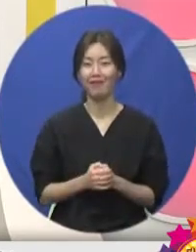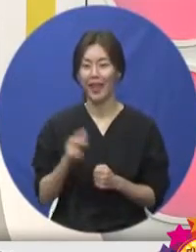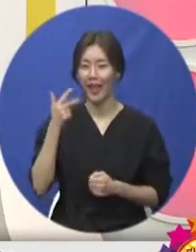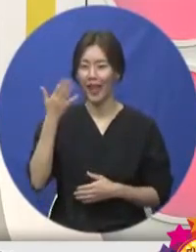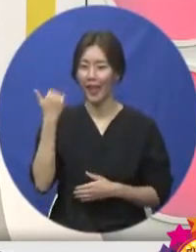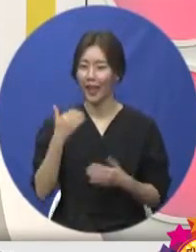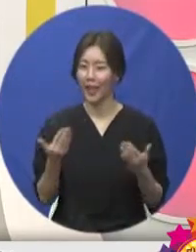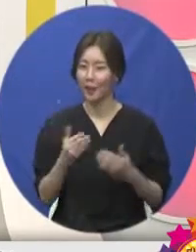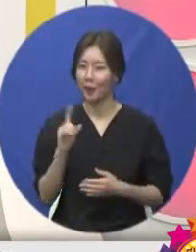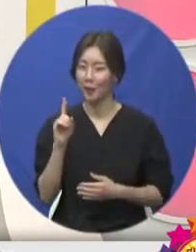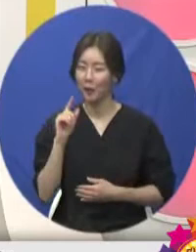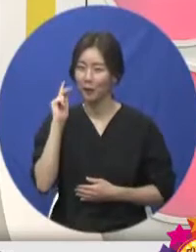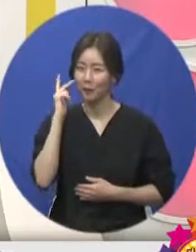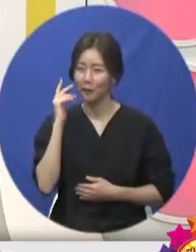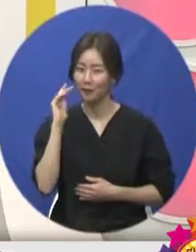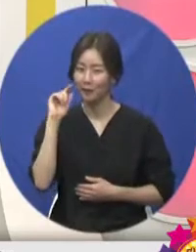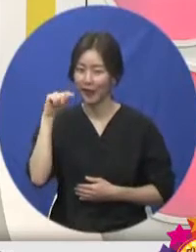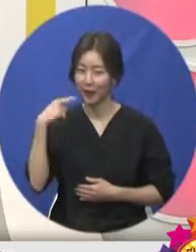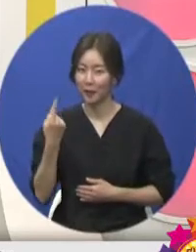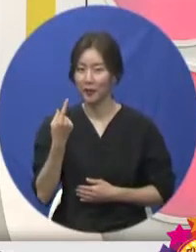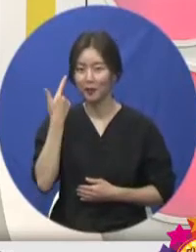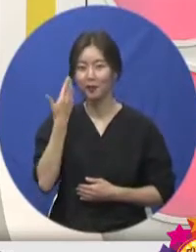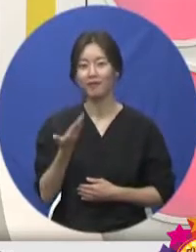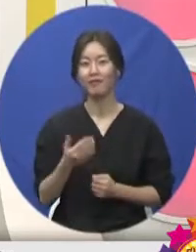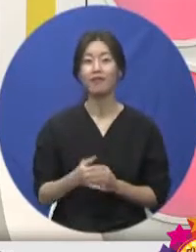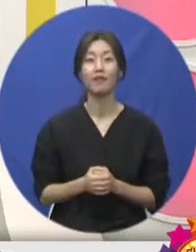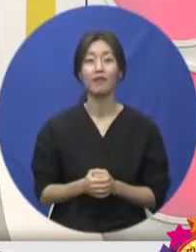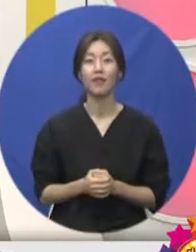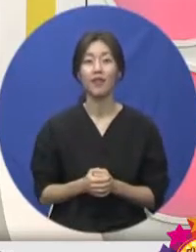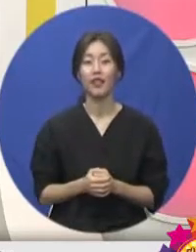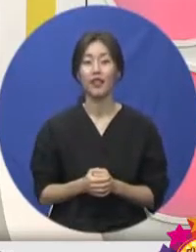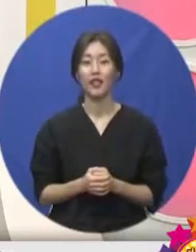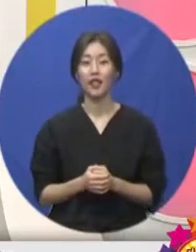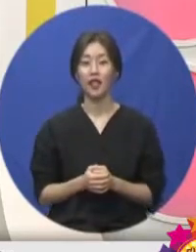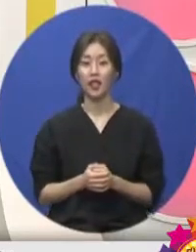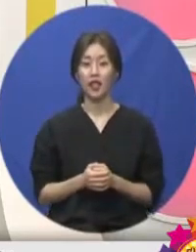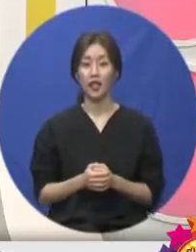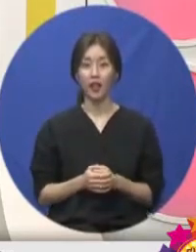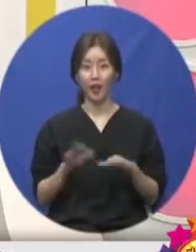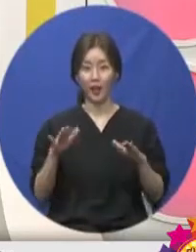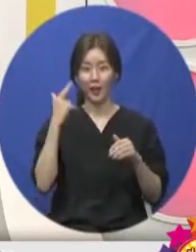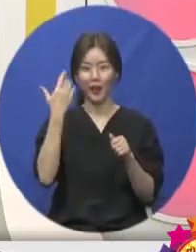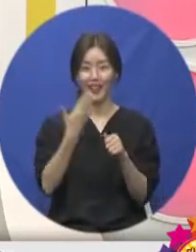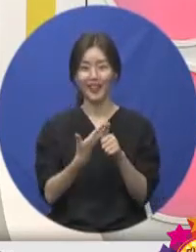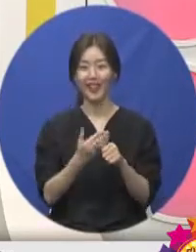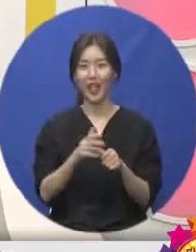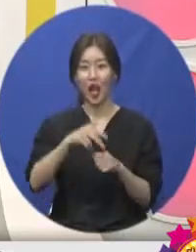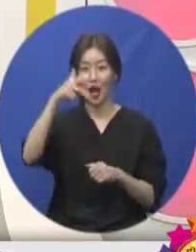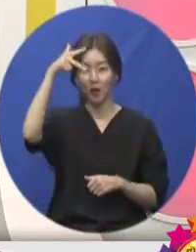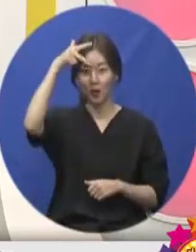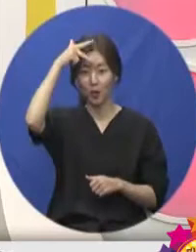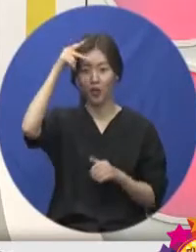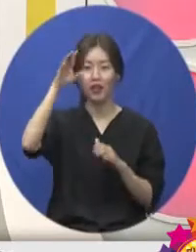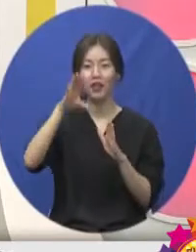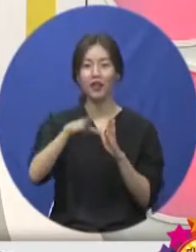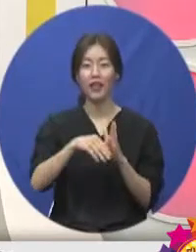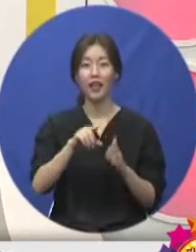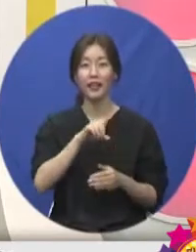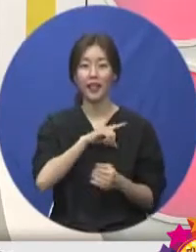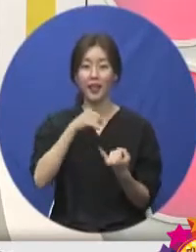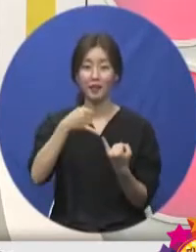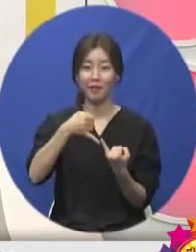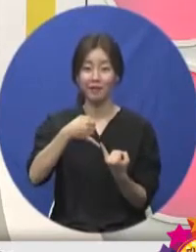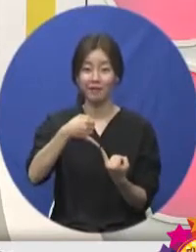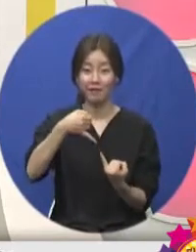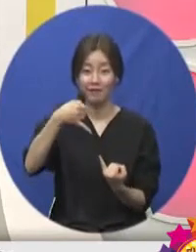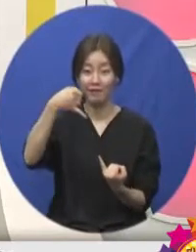다음에 물어보자고요. 알겠습니다. 예. 조선시대 있죠. 조선시대. 오늘도 퀴즈가 있어요? 월말결선인데? 조선시대에 가장 예. 날씬한 왕비가 어떤